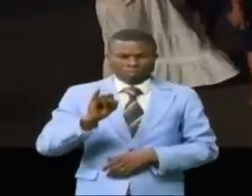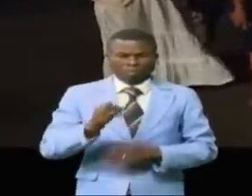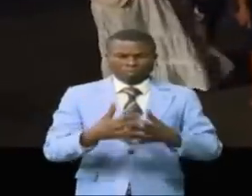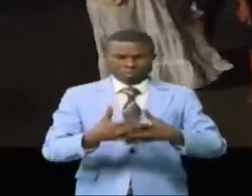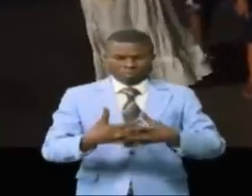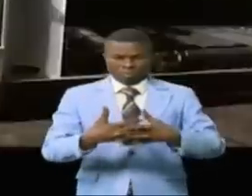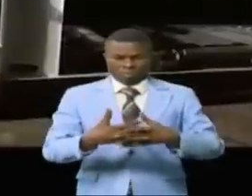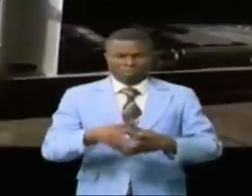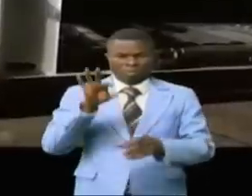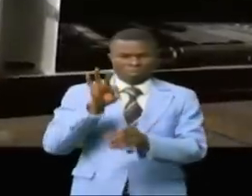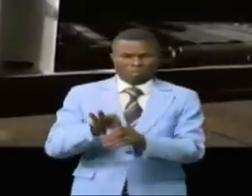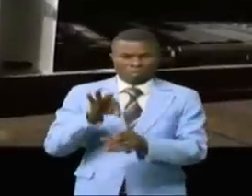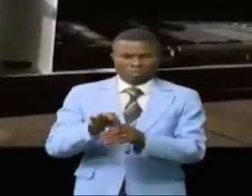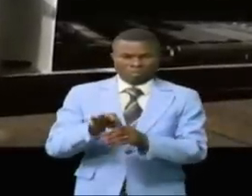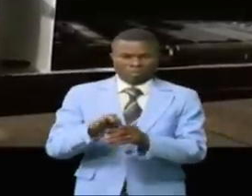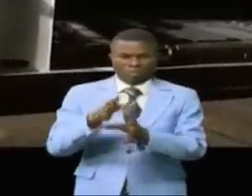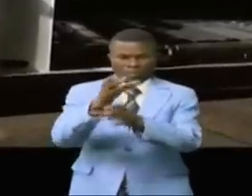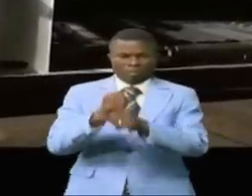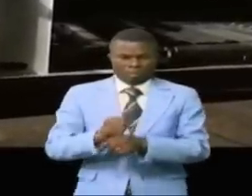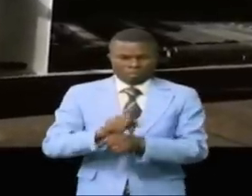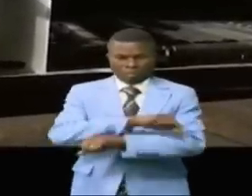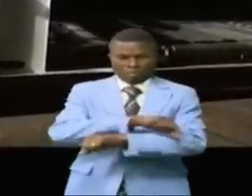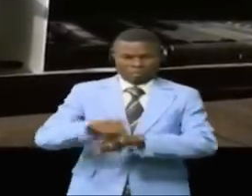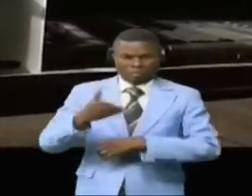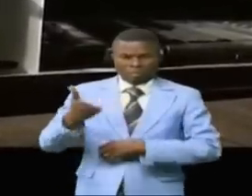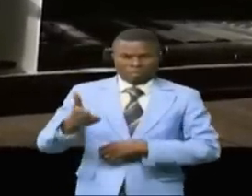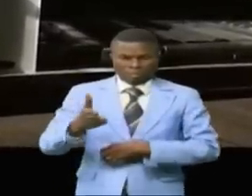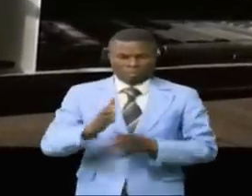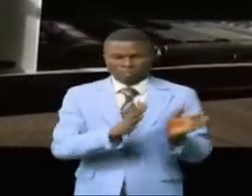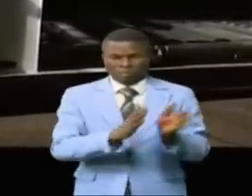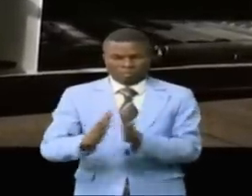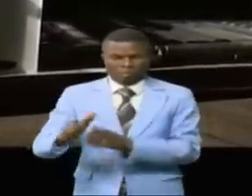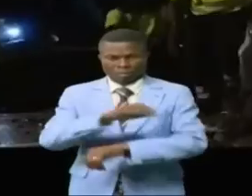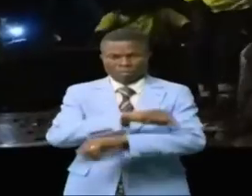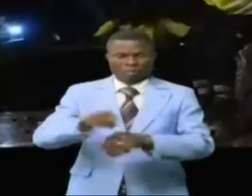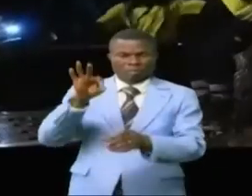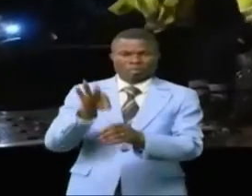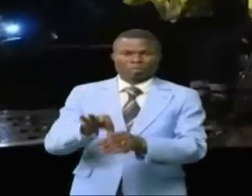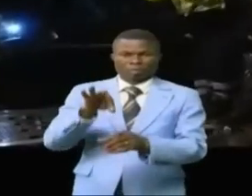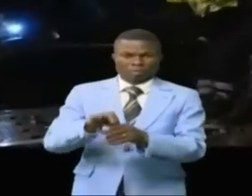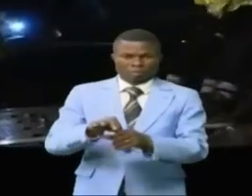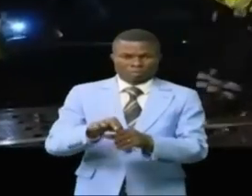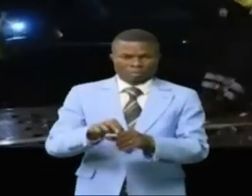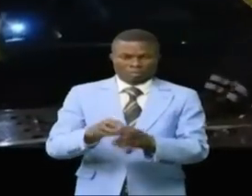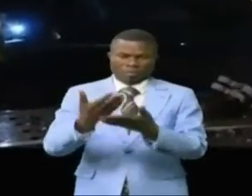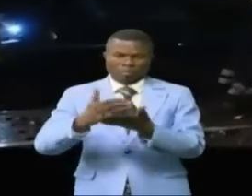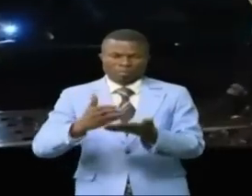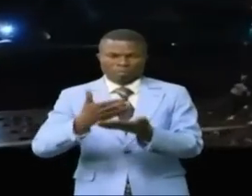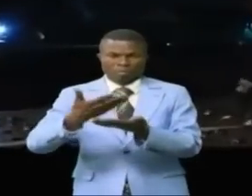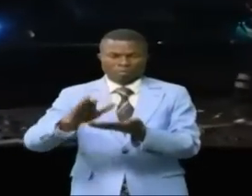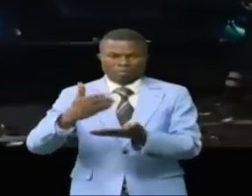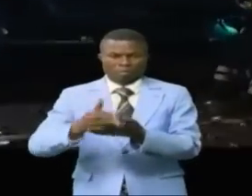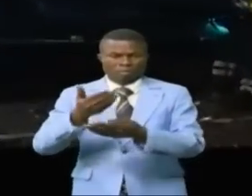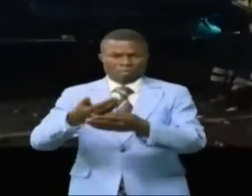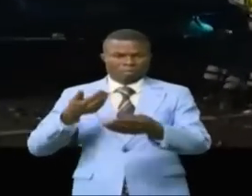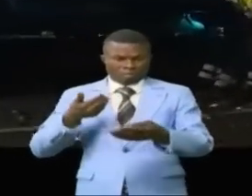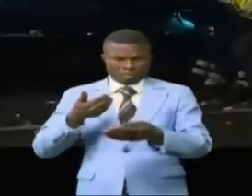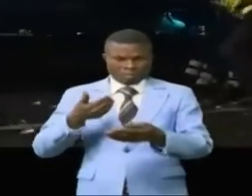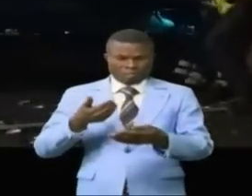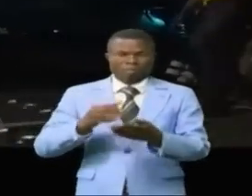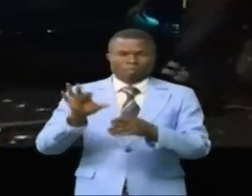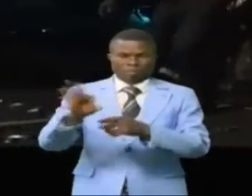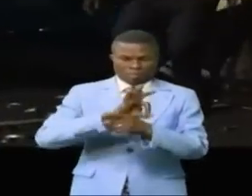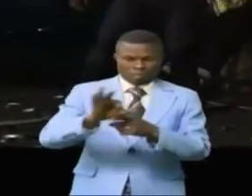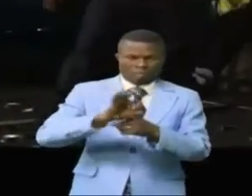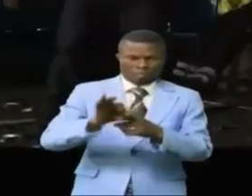matériel électoral, acquis par la centrale électorale, est destiné au bureau des votes, dont une partie servira au préalable à la cascade de formation